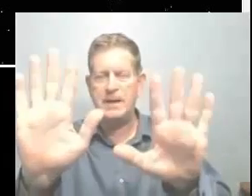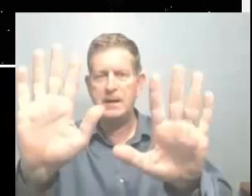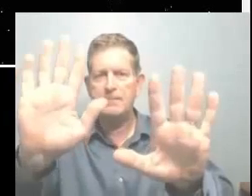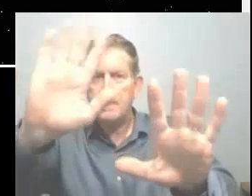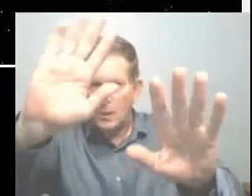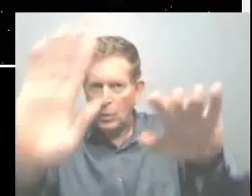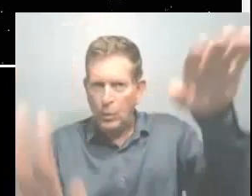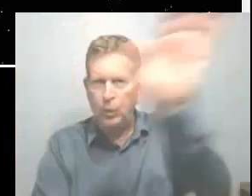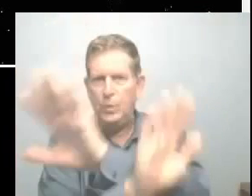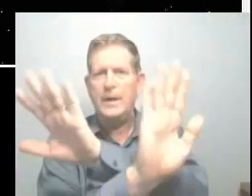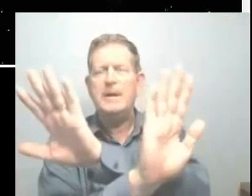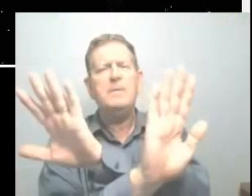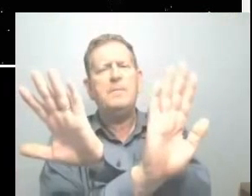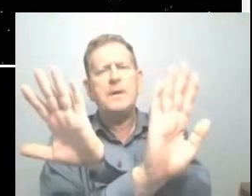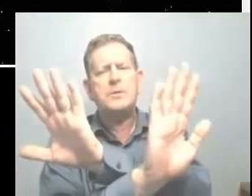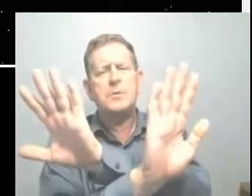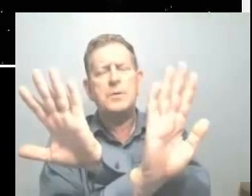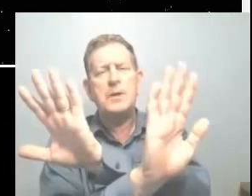tu fais.